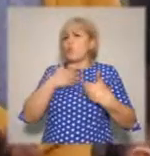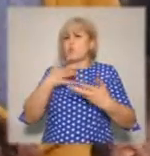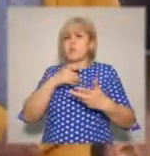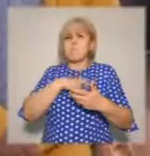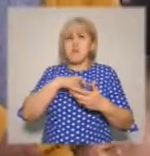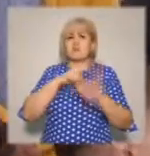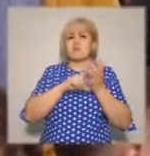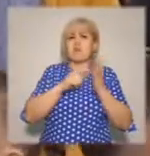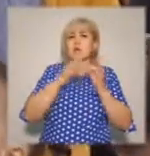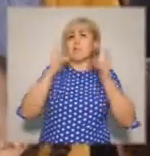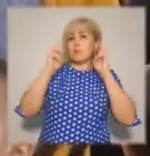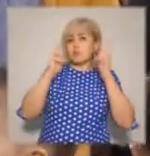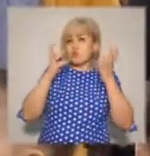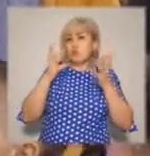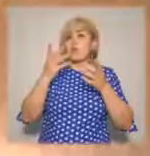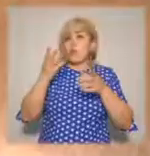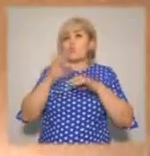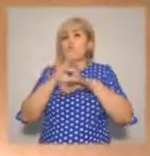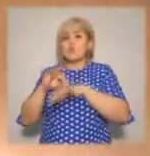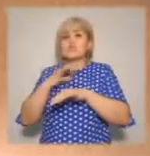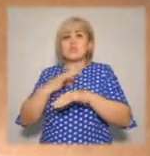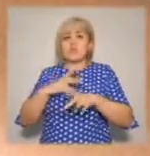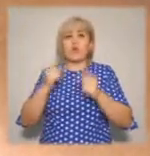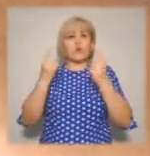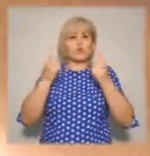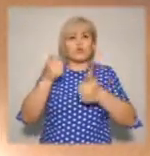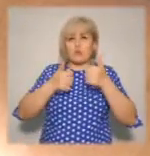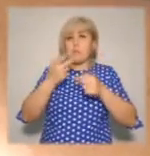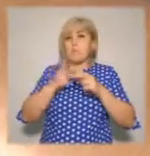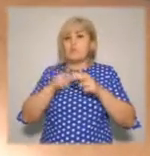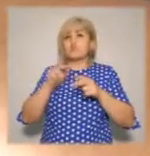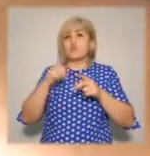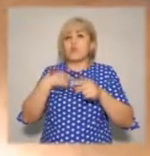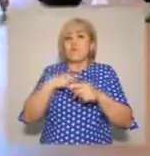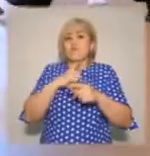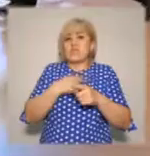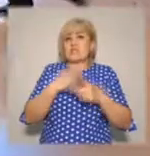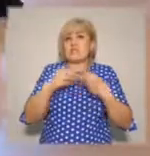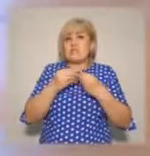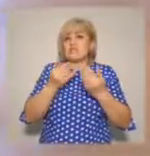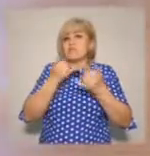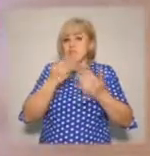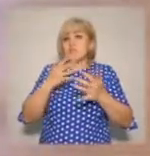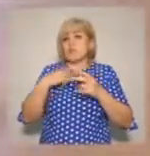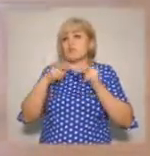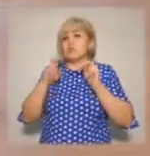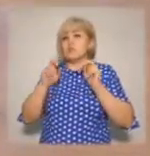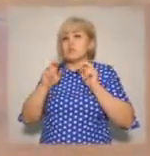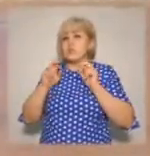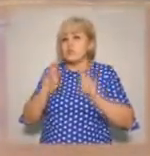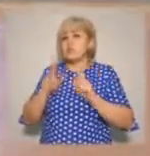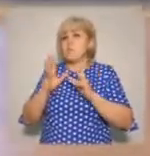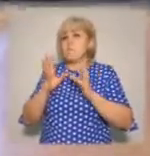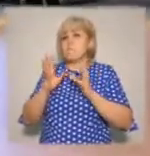на крупнейшие соревнования, потому что я там в силу семейных обстоятельств сижу с маленьким ребенком вторым. Вот, то есть он прям погружен в